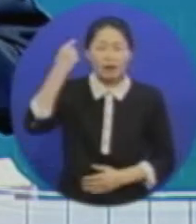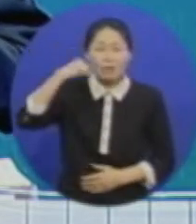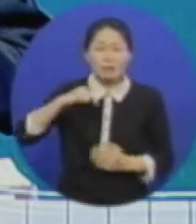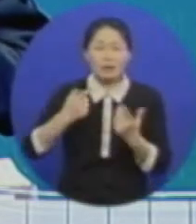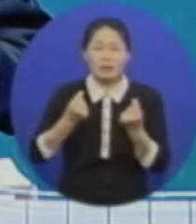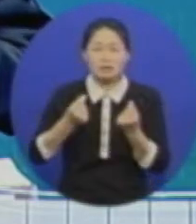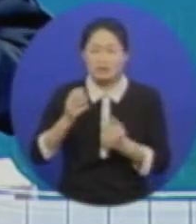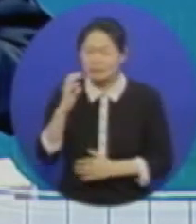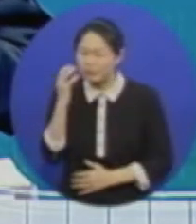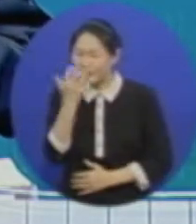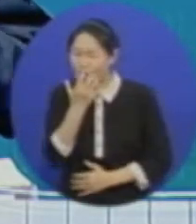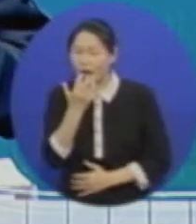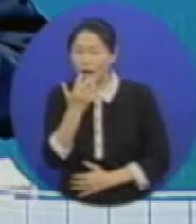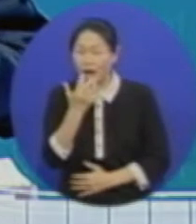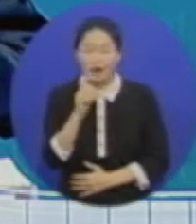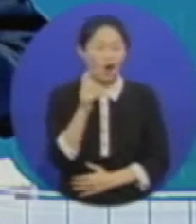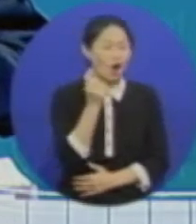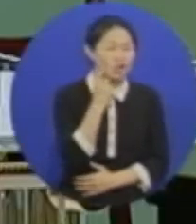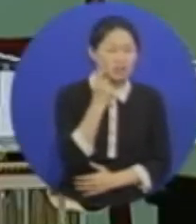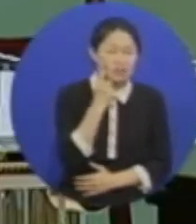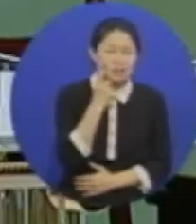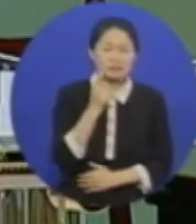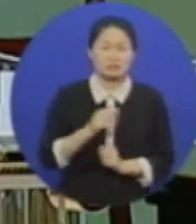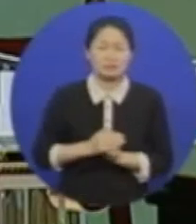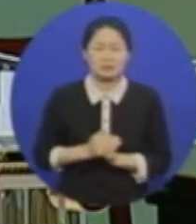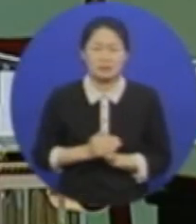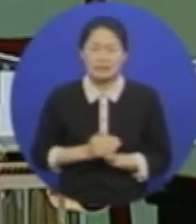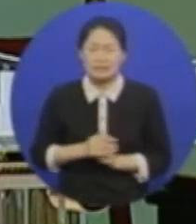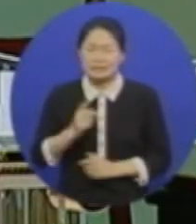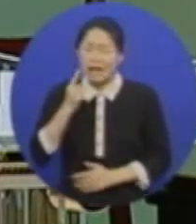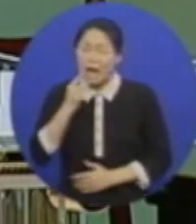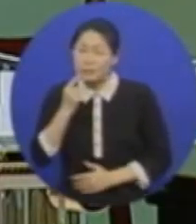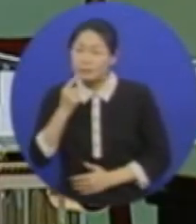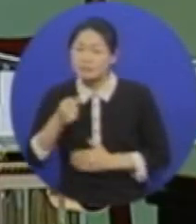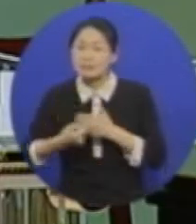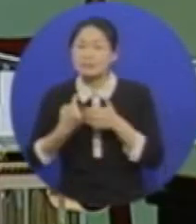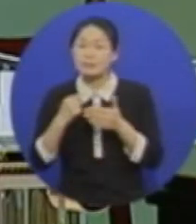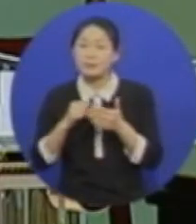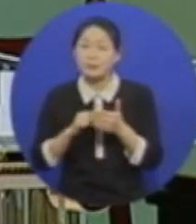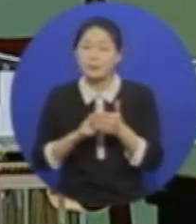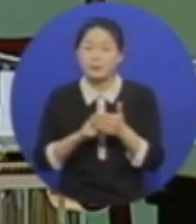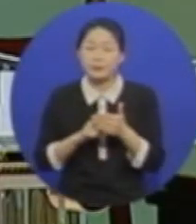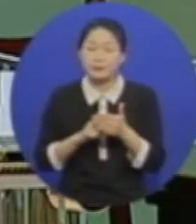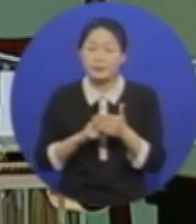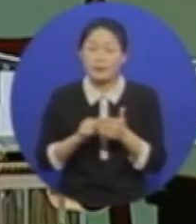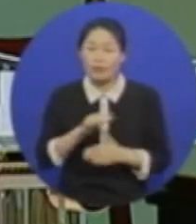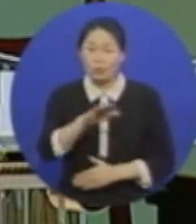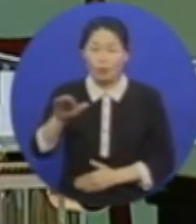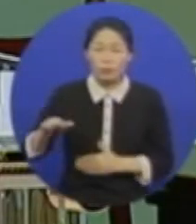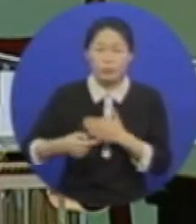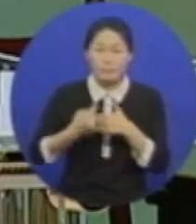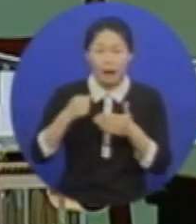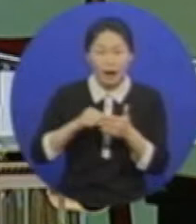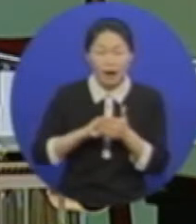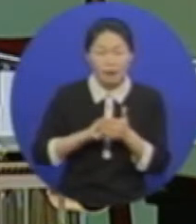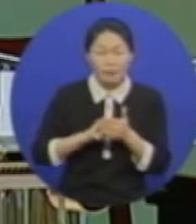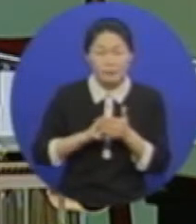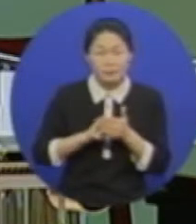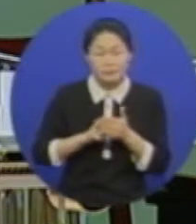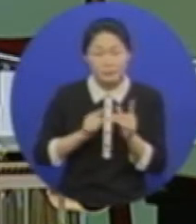음란 아 거지 탐심 여러분 마음을 말하는거